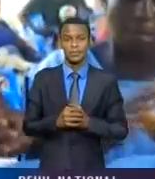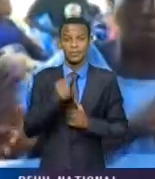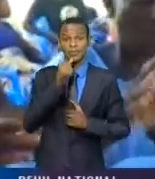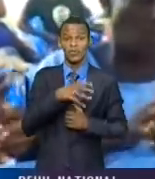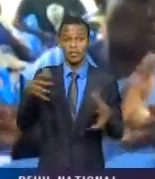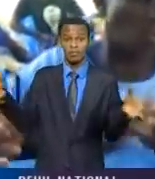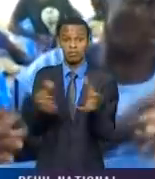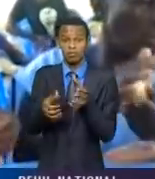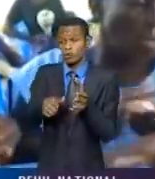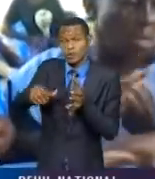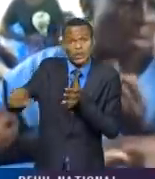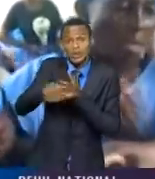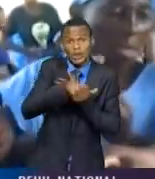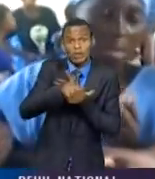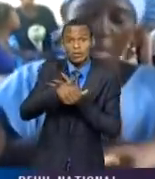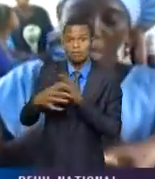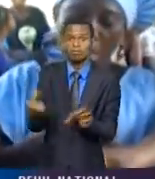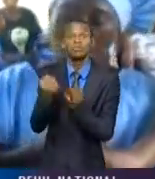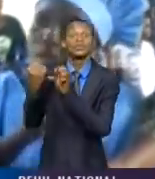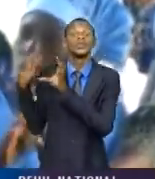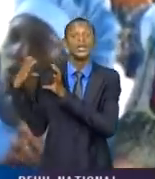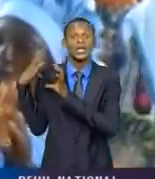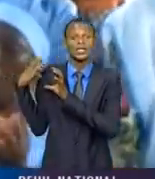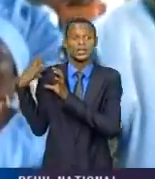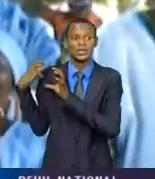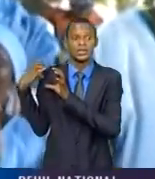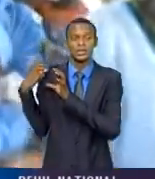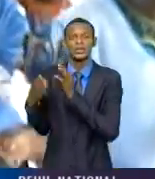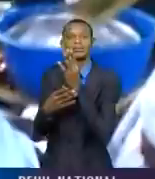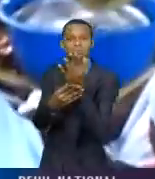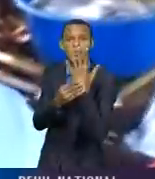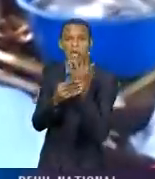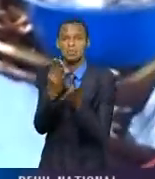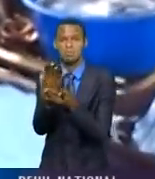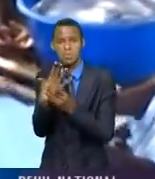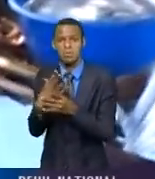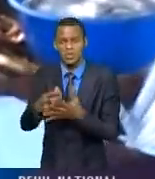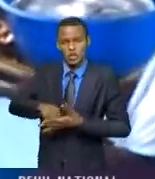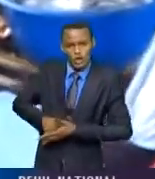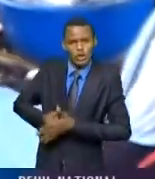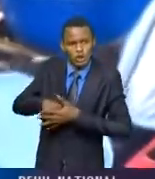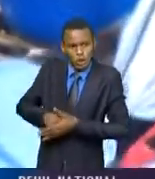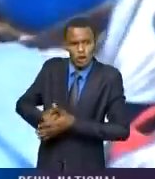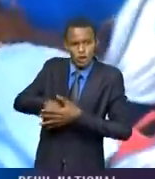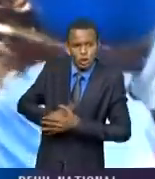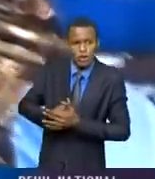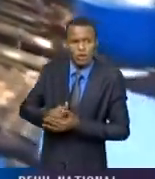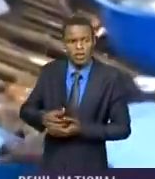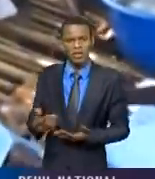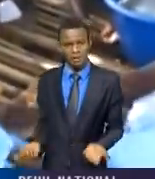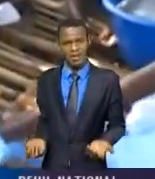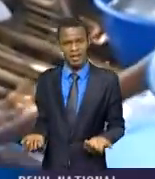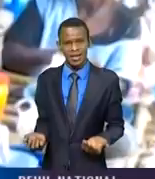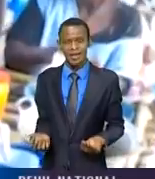ce taux dépendre en exerçant des métiers rémunérateur simples telles que la pâtisserie sous le